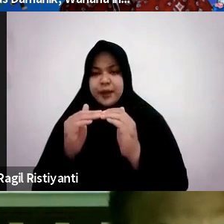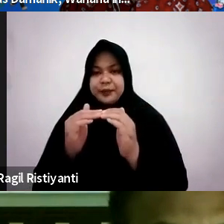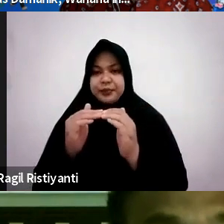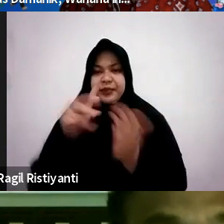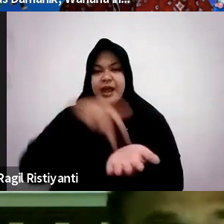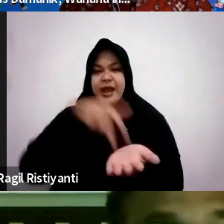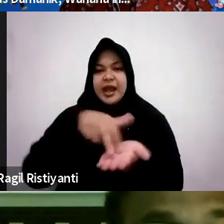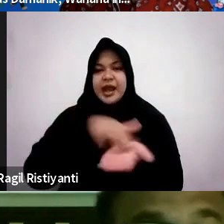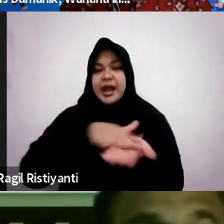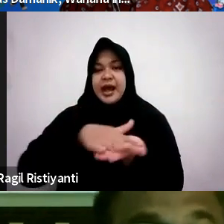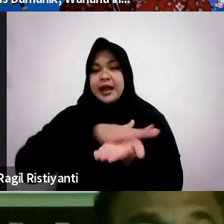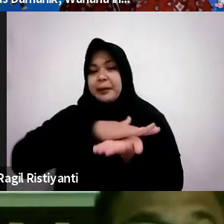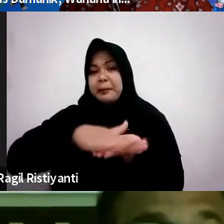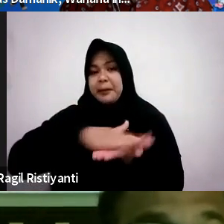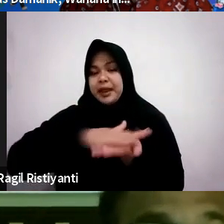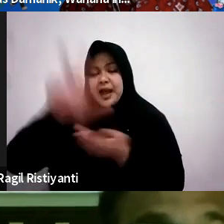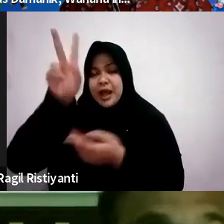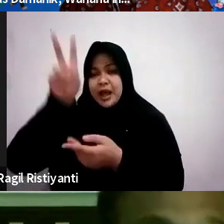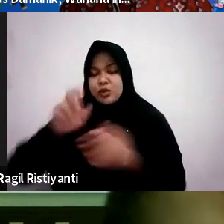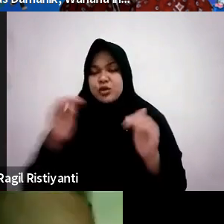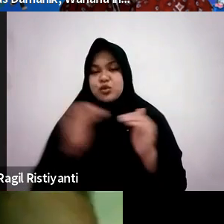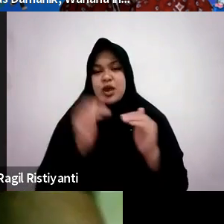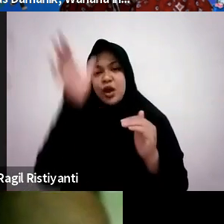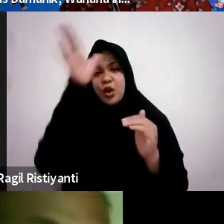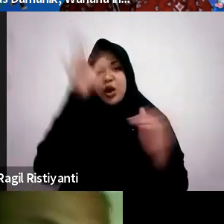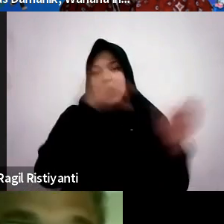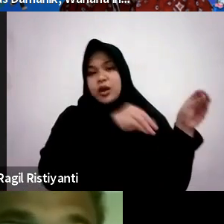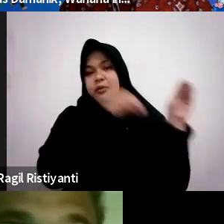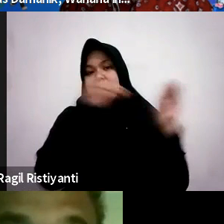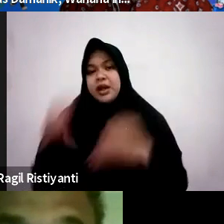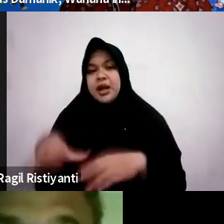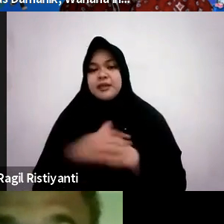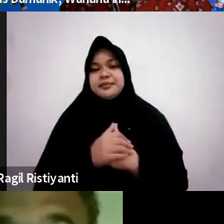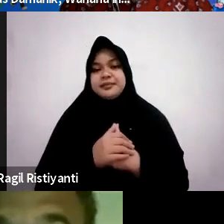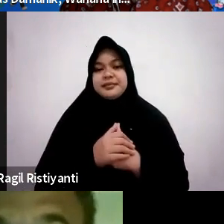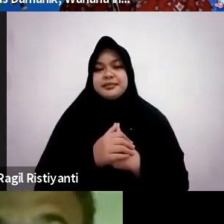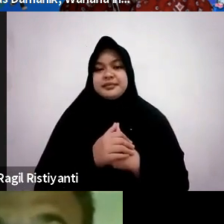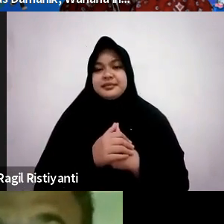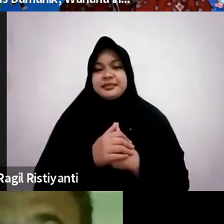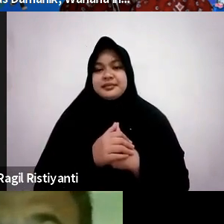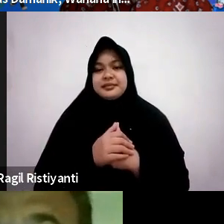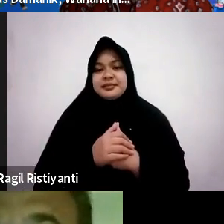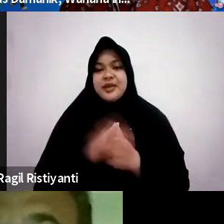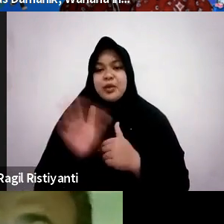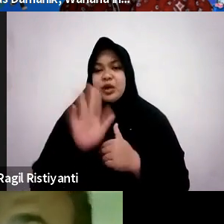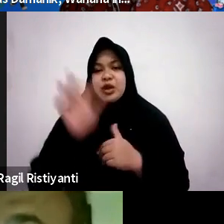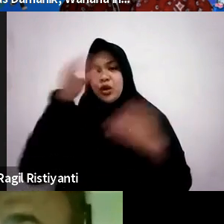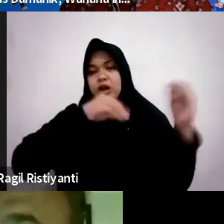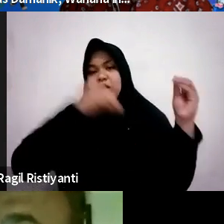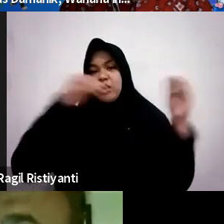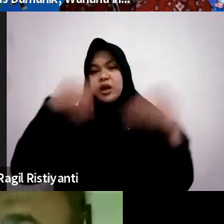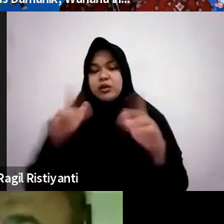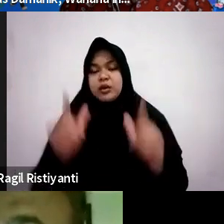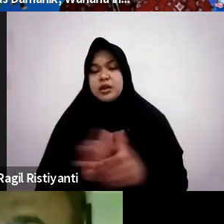kebutuhan bea gitu terus apa namanya orangtuanya pindah dia dapat orang tua itu sebenarnya bukan orang selalu ini kalimatnya juga